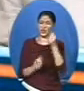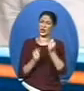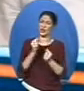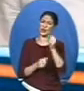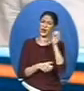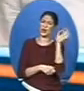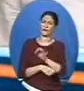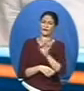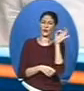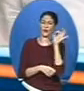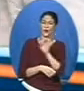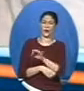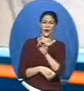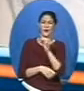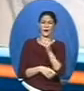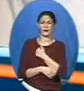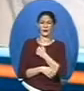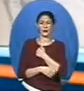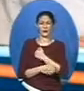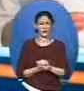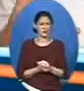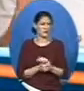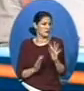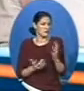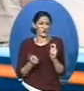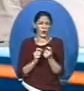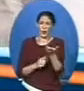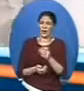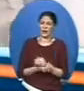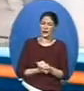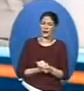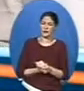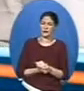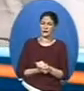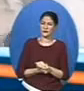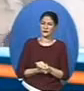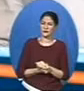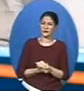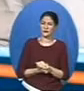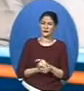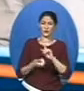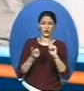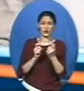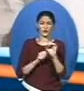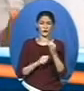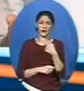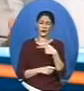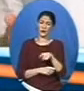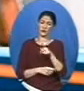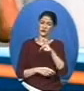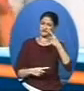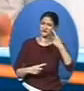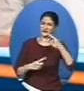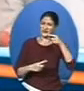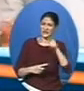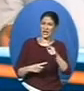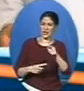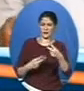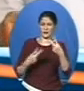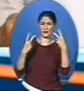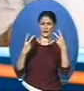לפגוע בדתות, ולא התכוונו לפגוע במקום של המאמינים. אז מה, אדרבה, מה ישתנה? ישתנה שכאשר אתה מכתיב דבר מסוים וקובע שהוא כרגע